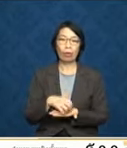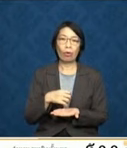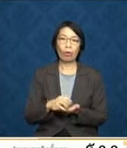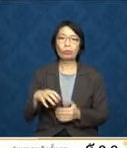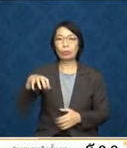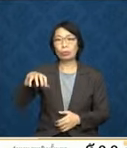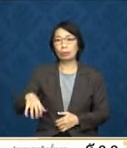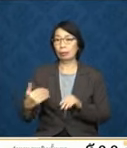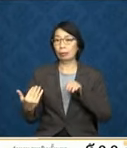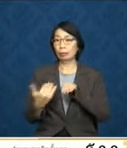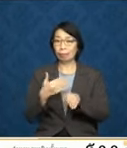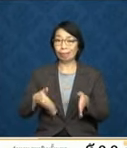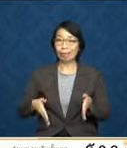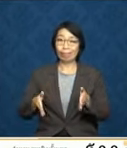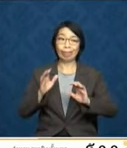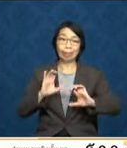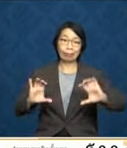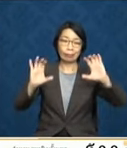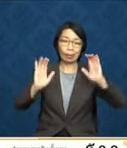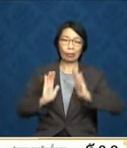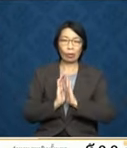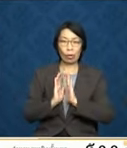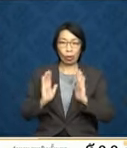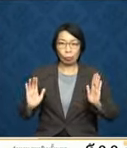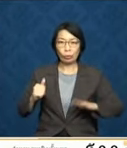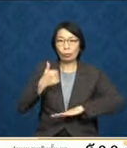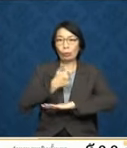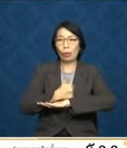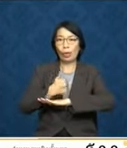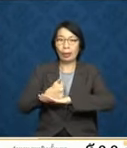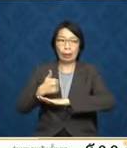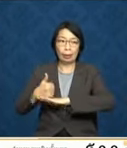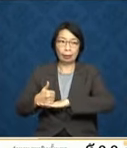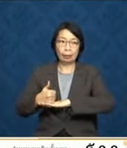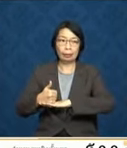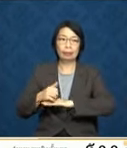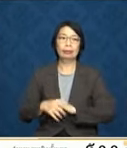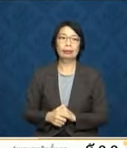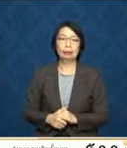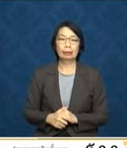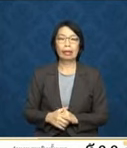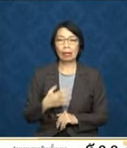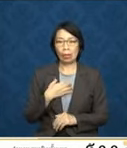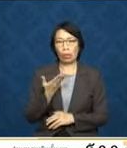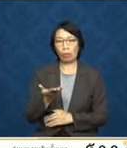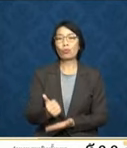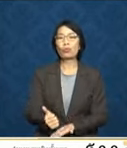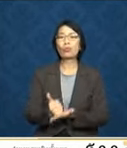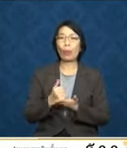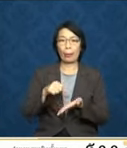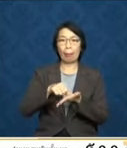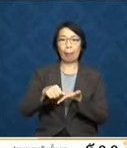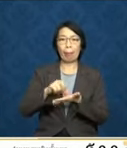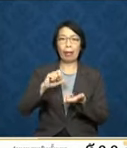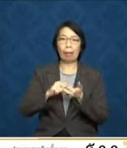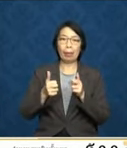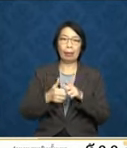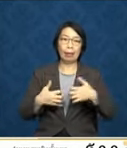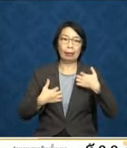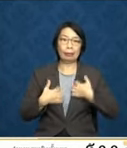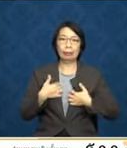ทอุบลราชธานีหมวดการทางหลวงชนบทอำเภอนาจลวยนะคะที่ได้ช่วยแก้ไขปัญหาความเดือดร้อนเรื่องถนนส